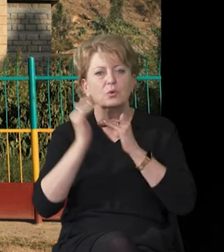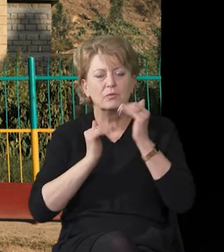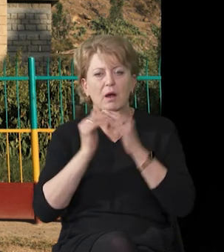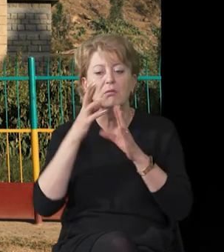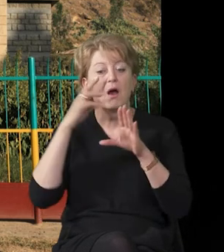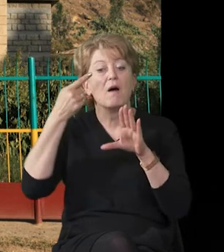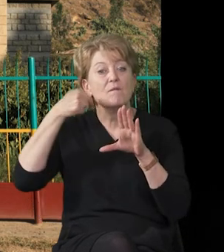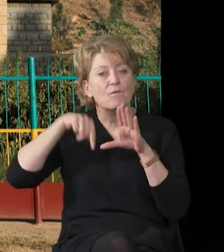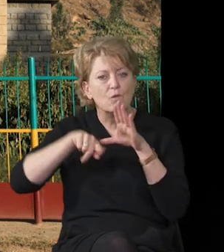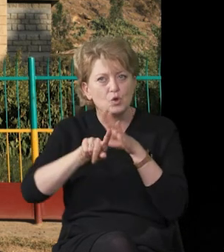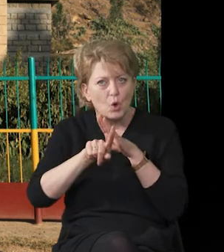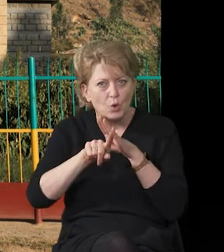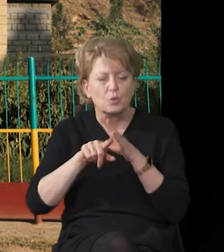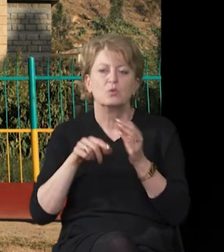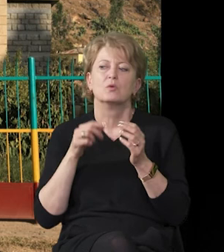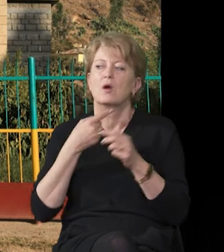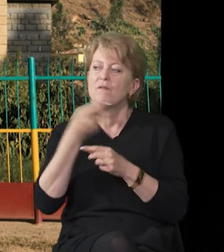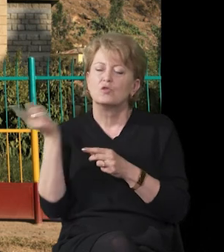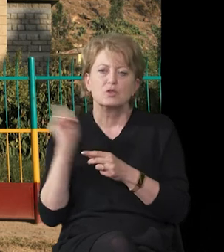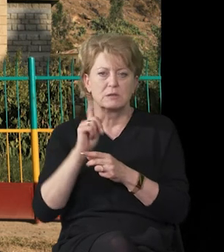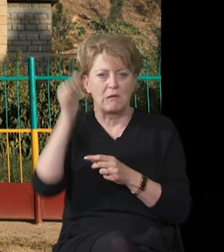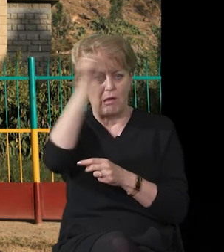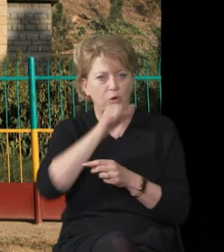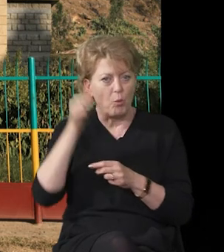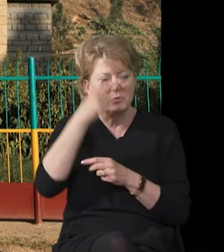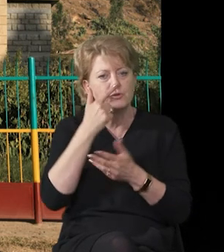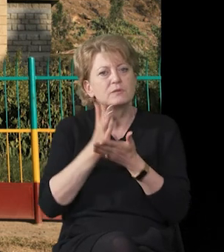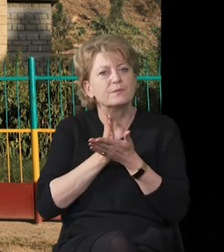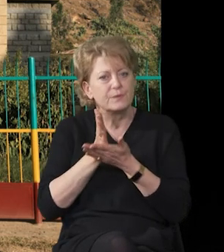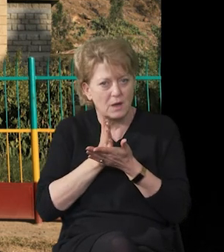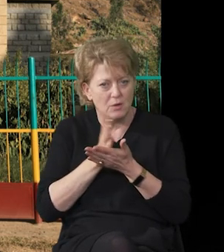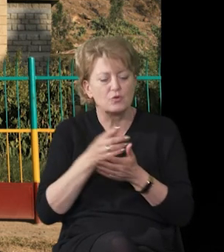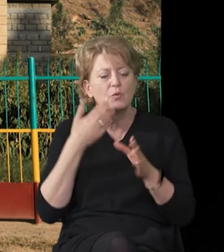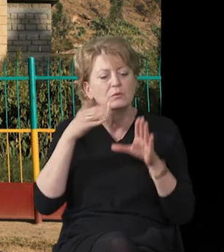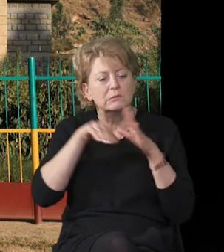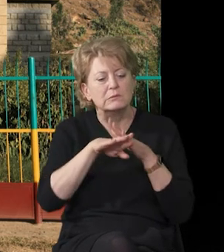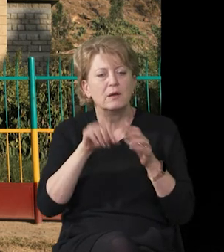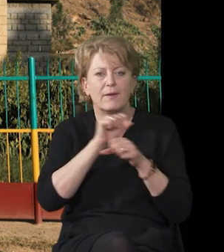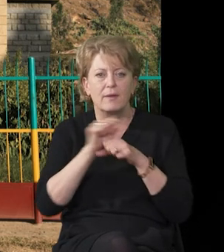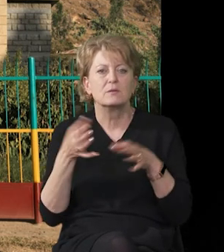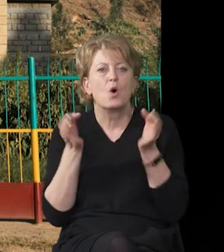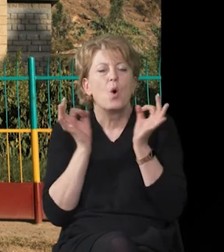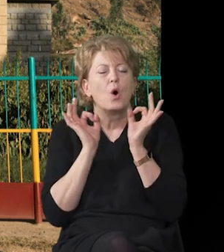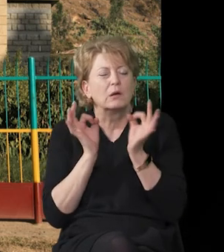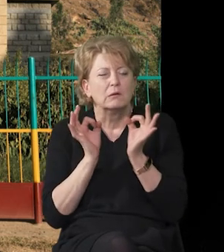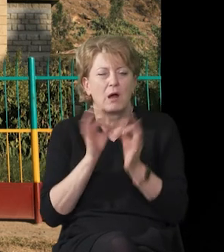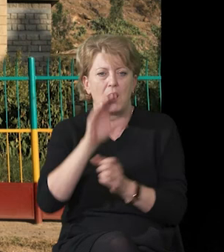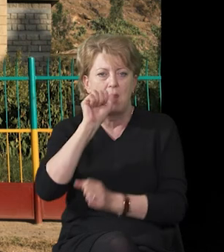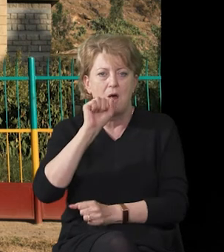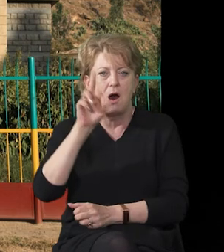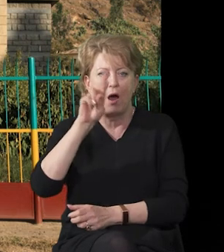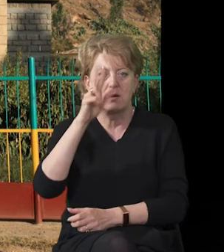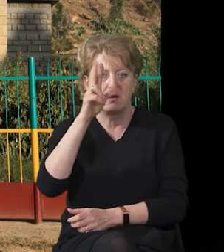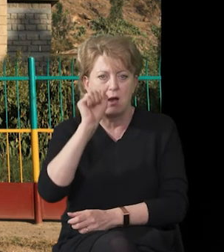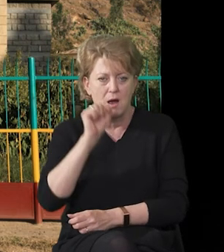kaplicy, według wierzeń Etiopczyków, jest przechowywana oryginalna Arka Przymierza. Znalazła się w